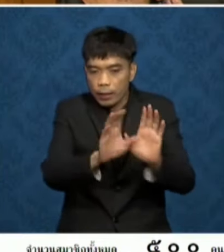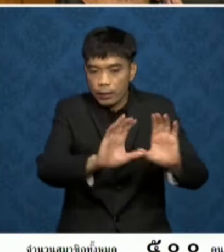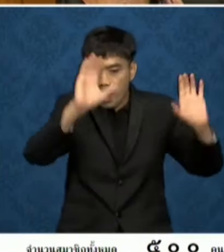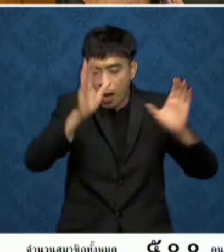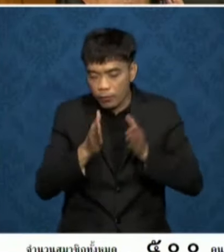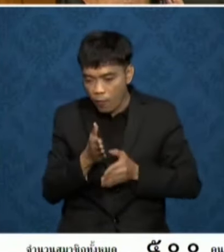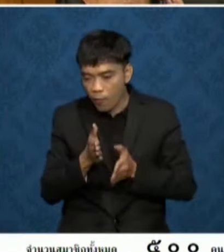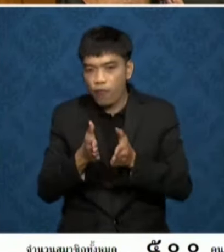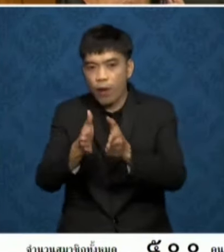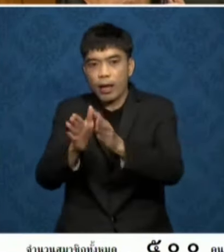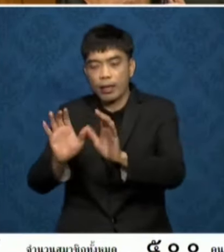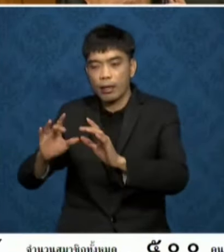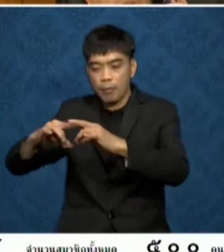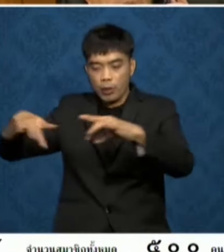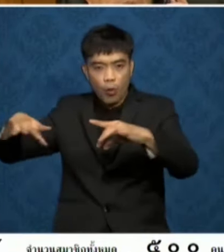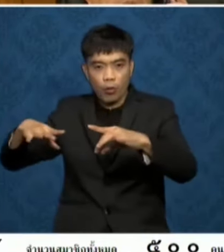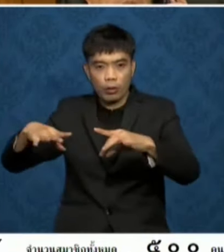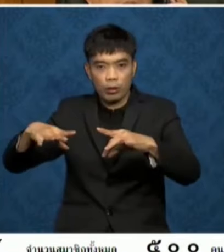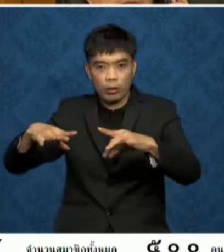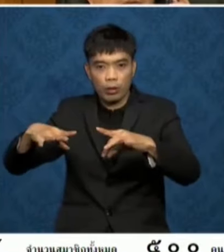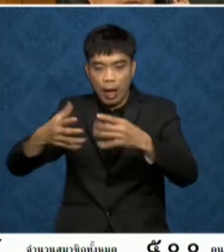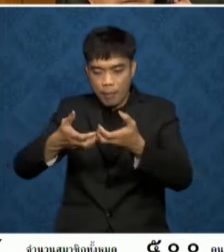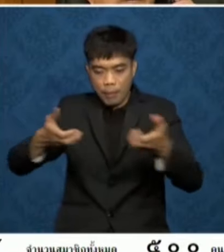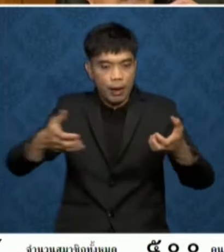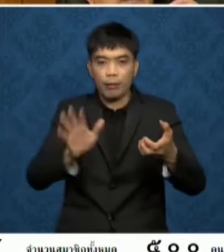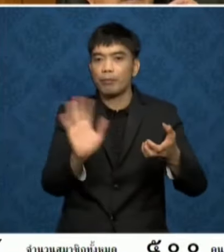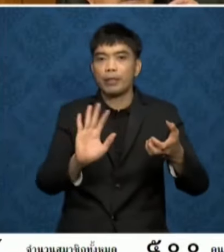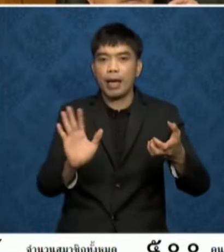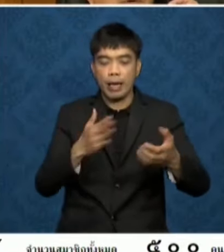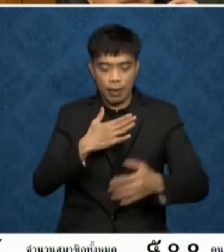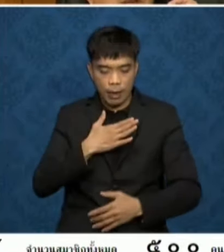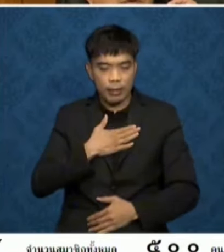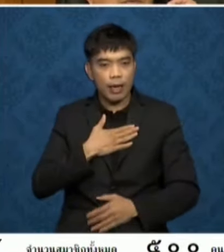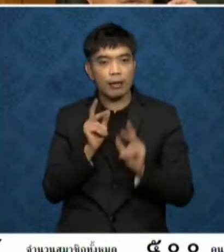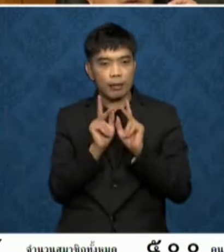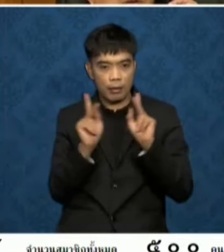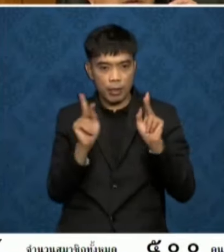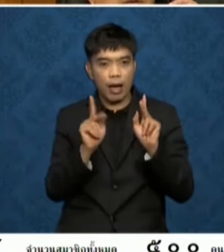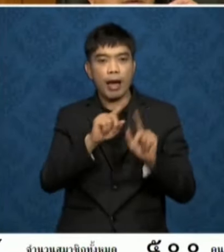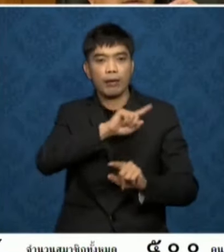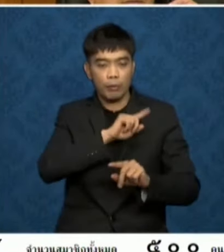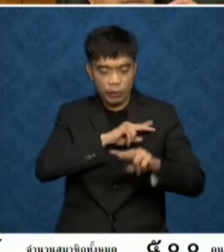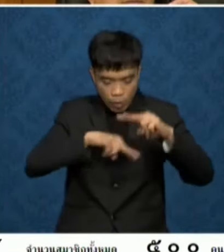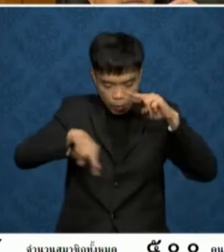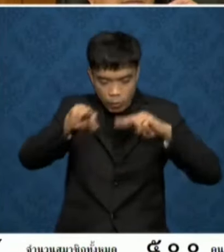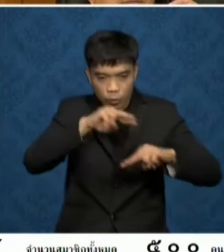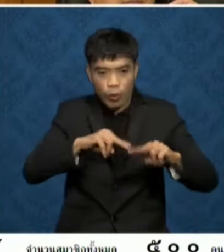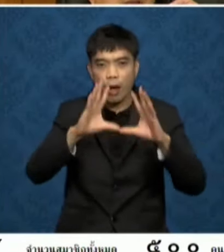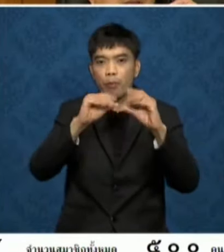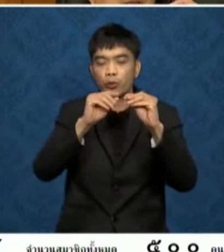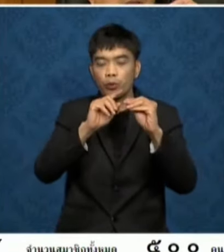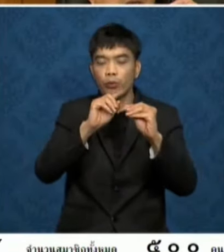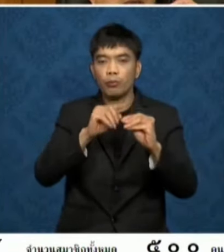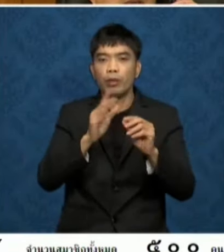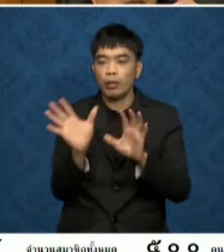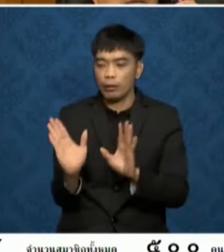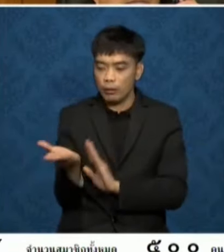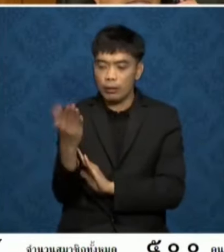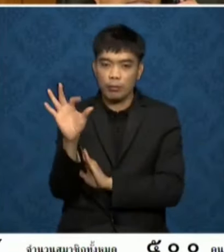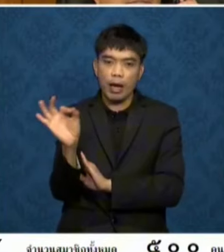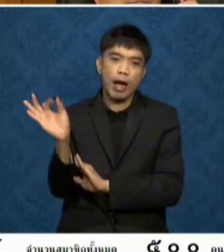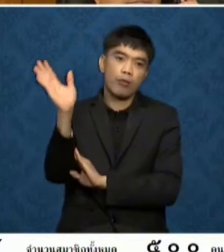เราทำหน้าที่ในเวลาเพียง2สัปดาห์นะครับประชุมกันหามรุ่งหามค่ำตั้งแต่เวลา 9:00 น.เนี่ยจ